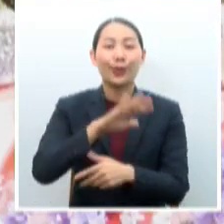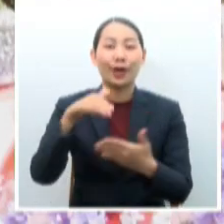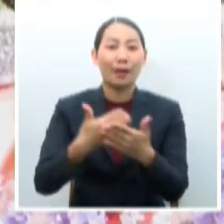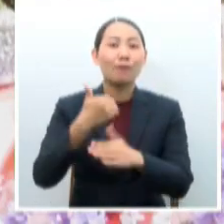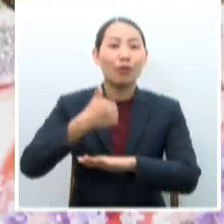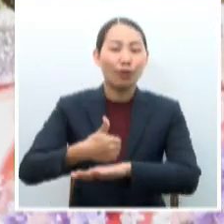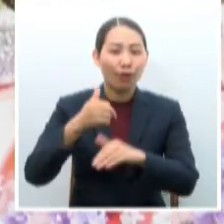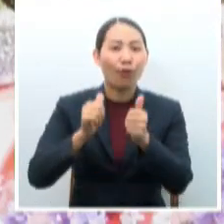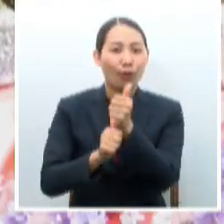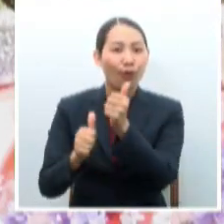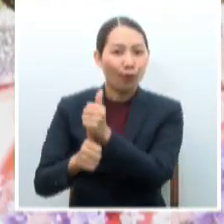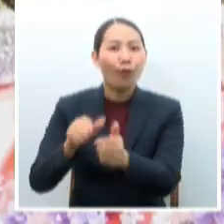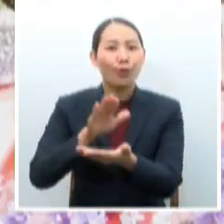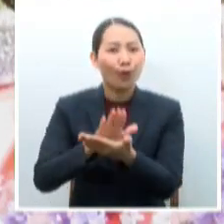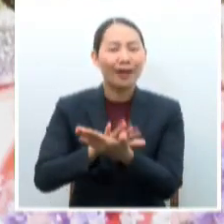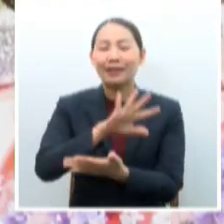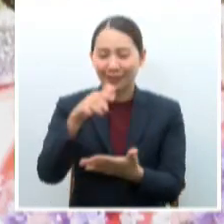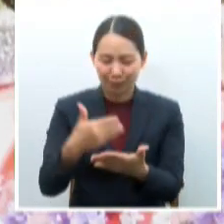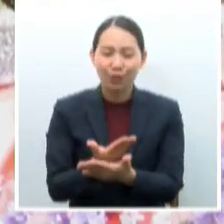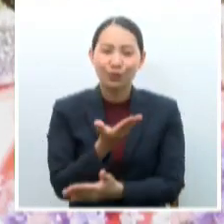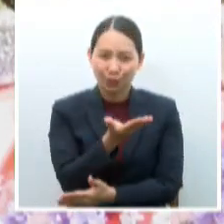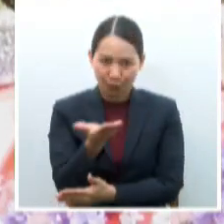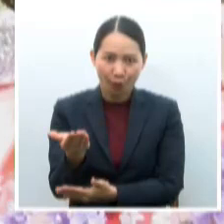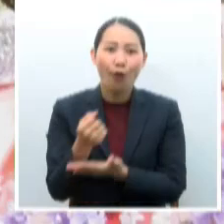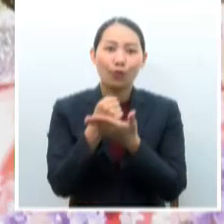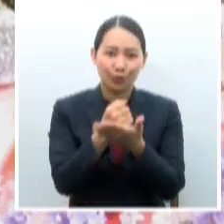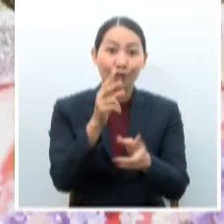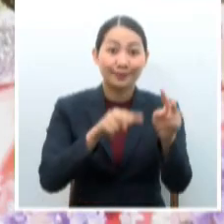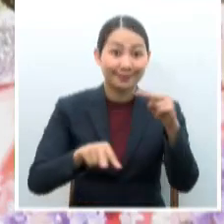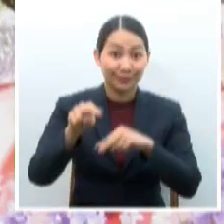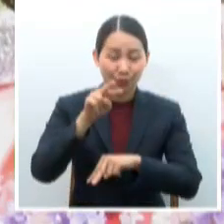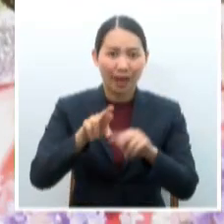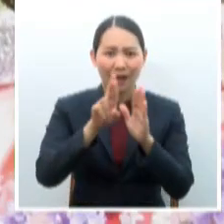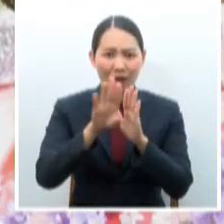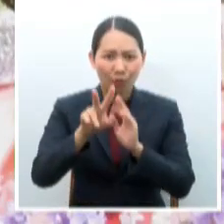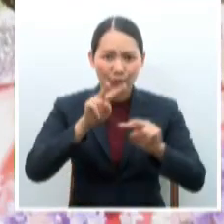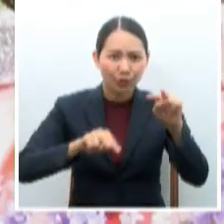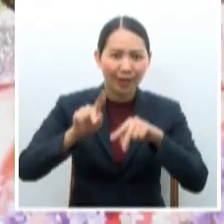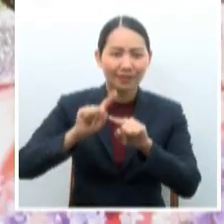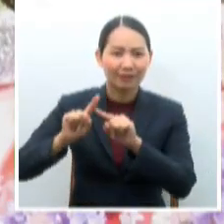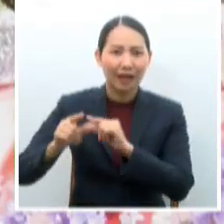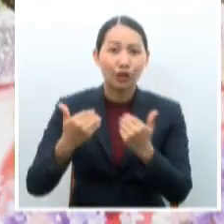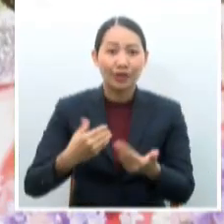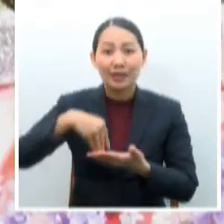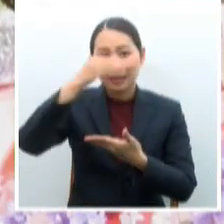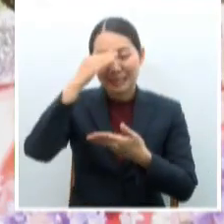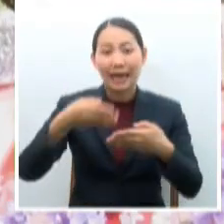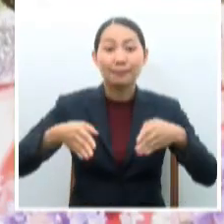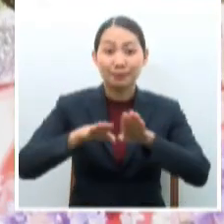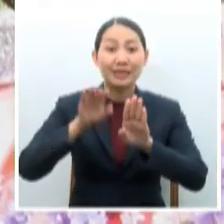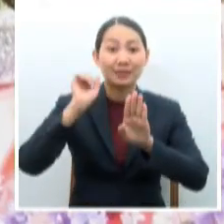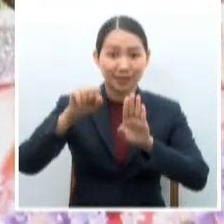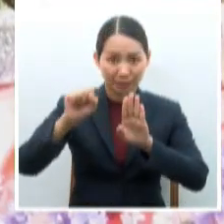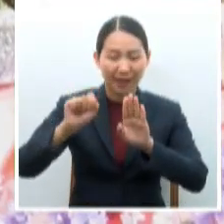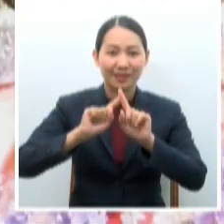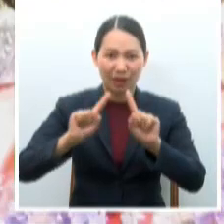ดนะครับขอให้ช่วยดูแลนะครับวางระบบช่วงนี้อยู่ในช่วงปิดภาคเรียนด้วยนะครับก็ขอให้ดูแลเรื่องอาการ